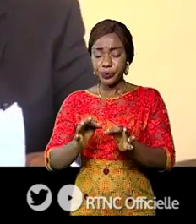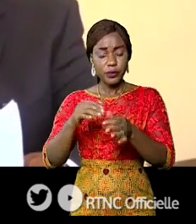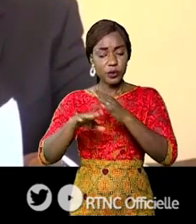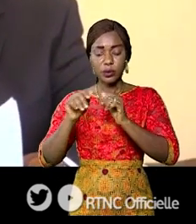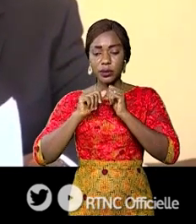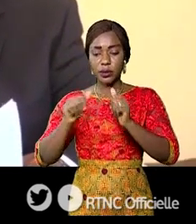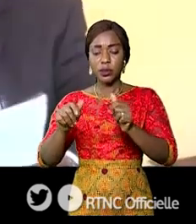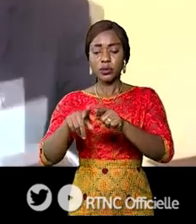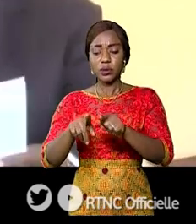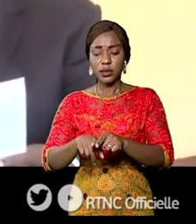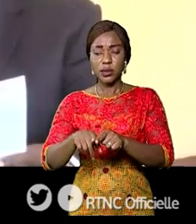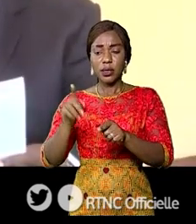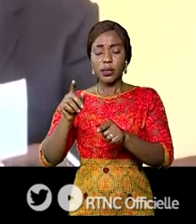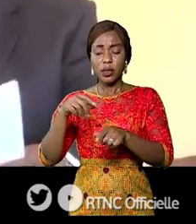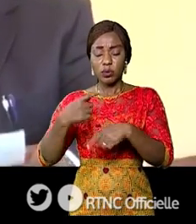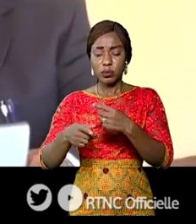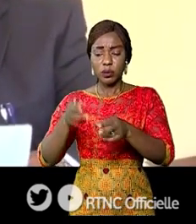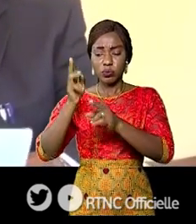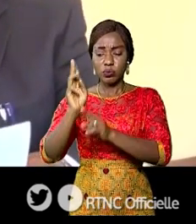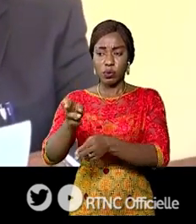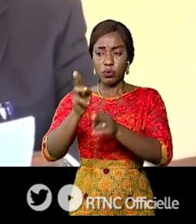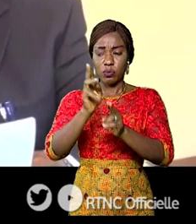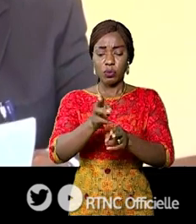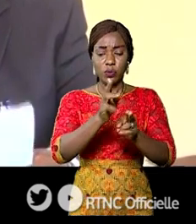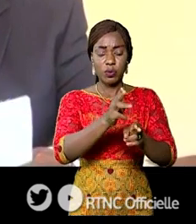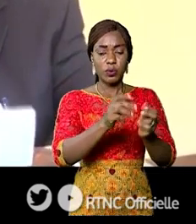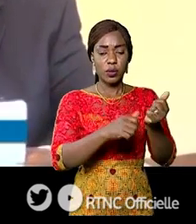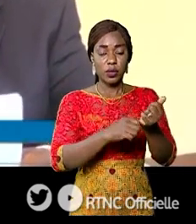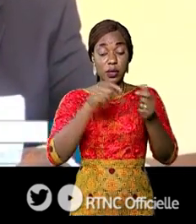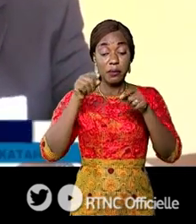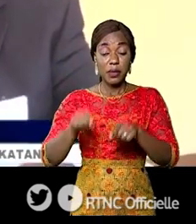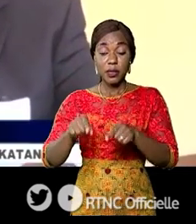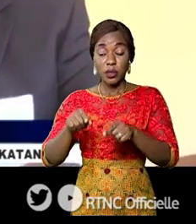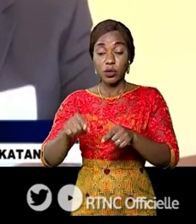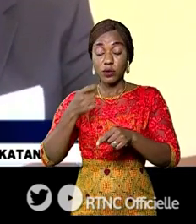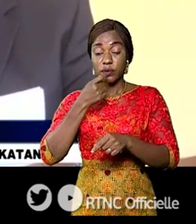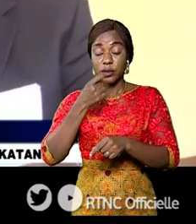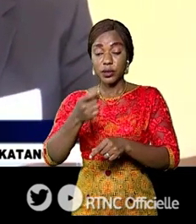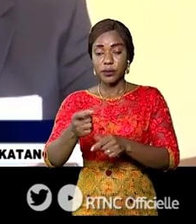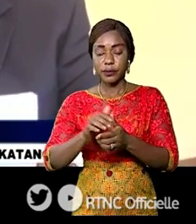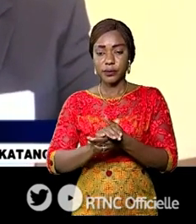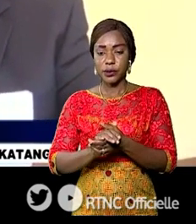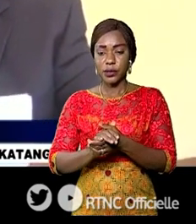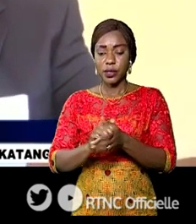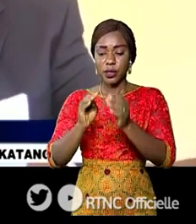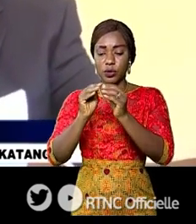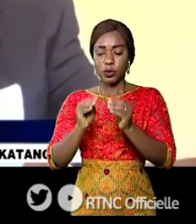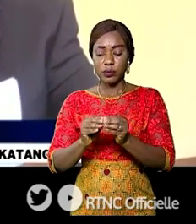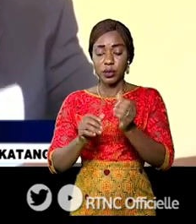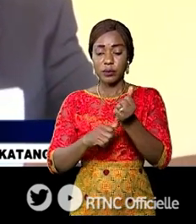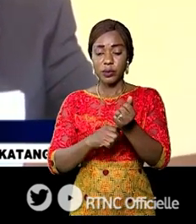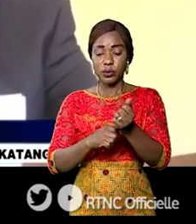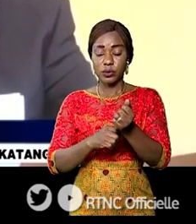tirant sur nos hommes. À l'heure actuelle, le bilan provisoire se présente comme suit. Du côté